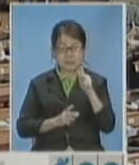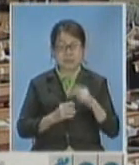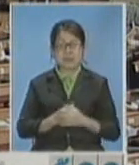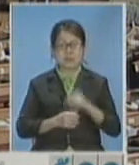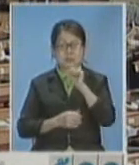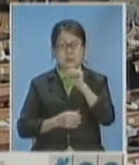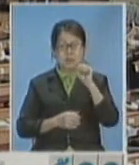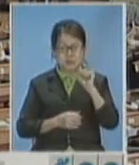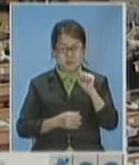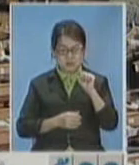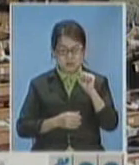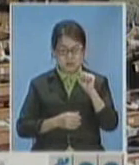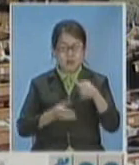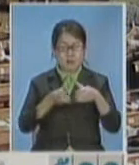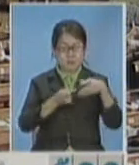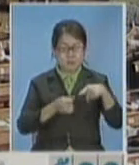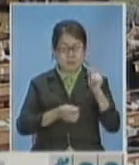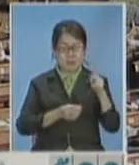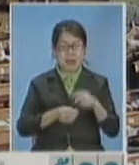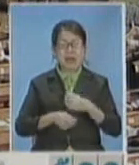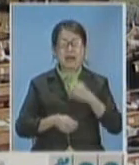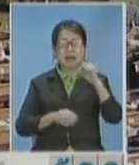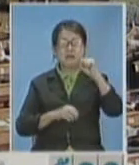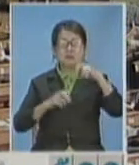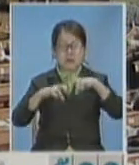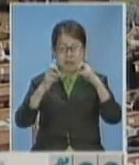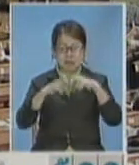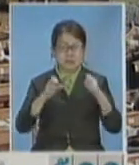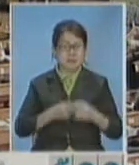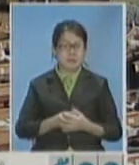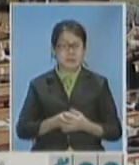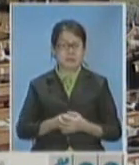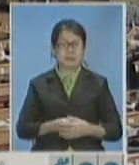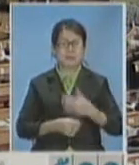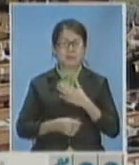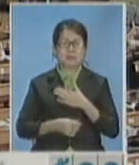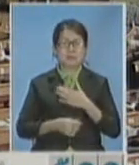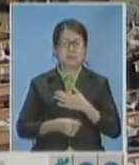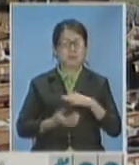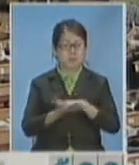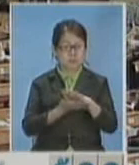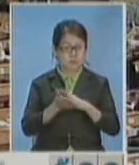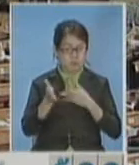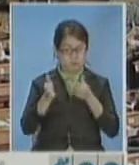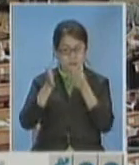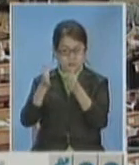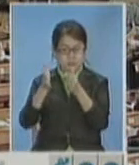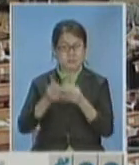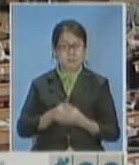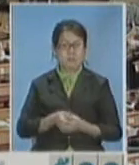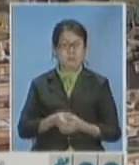สมาชิกสภาผู้แทนราษฎรพรรคเพื่อไทยจังหวัดสุรินทร์ผมต้องขอประท้วงผู้อภิปร